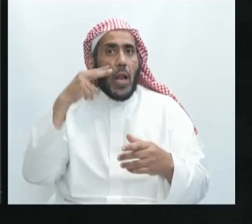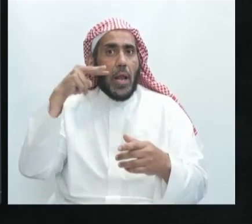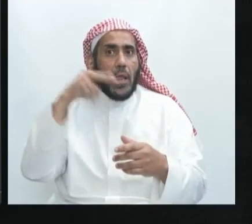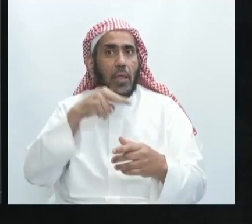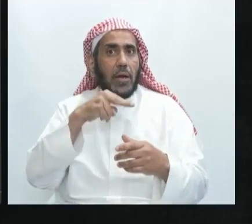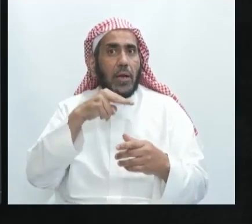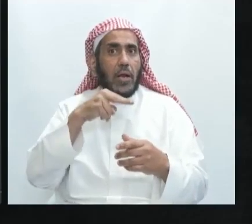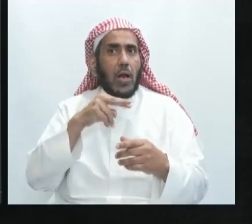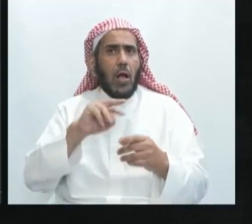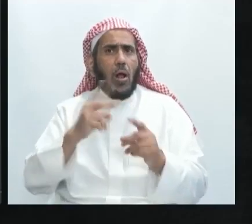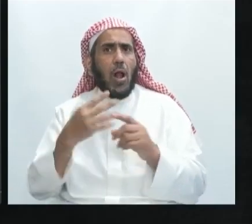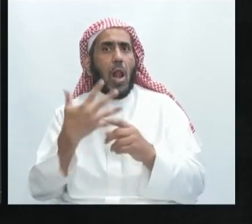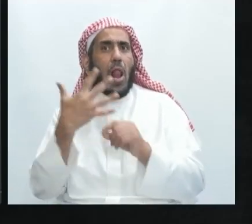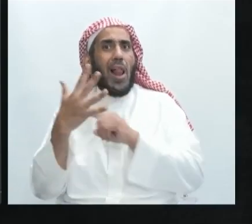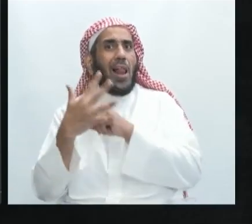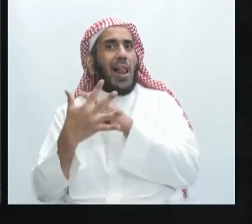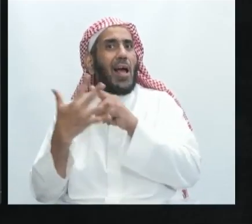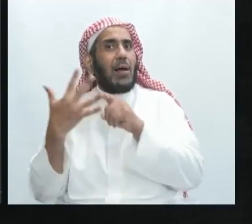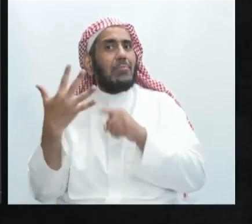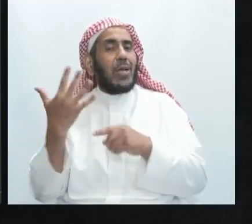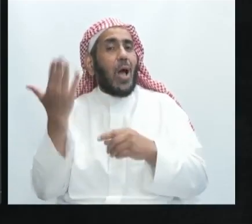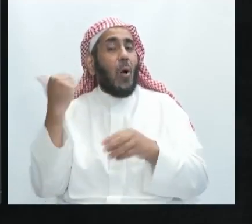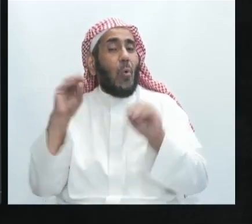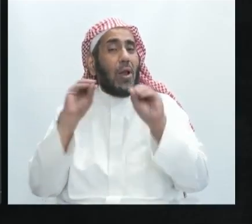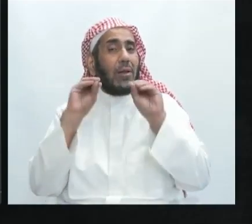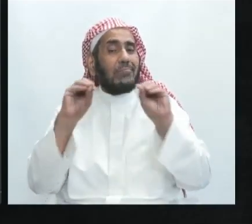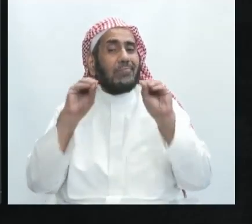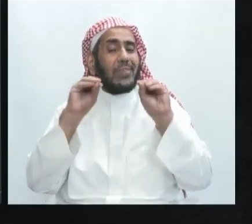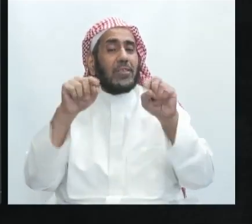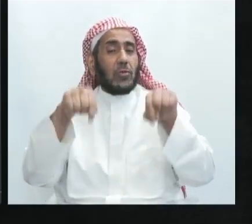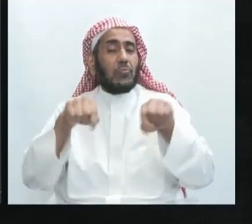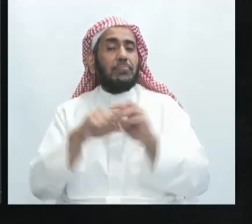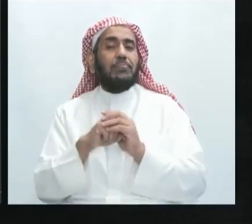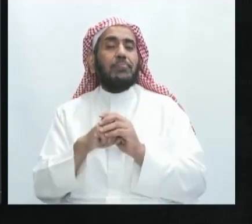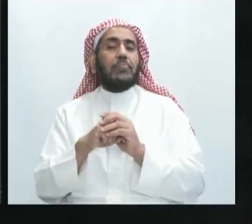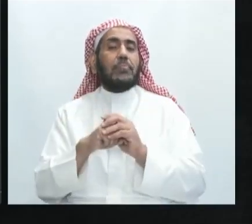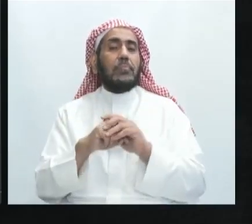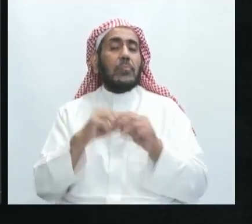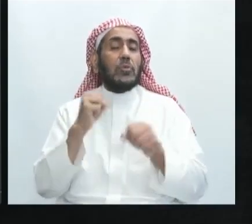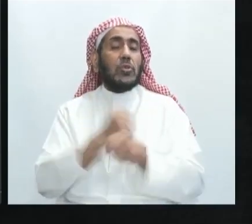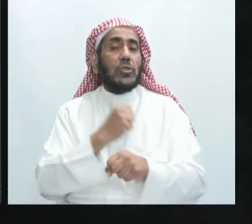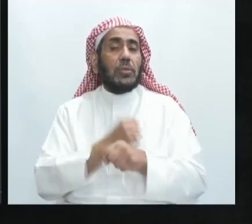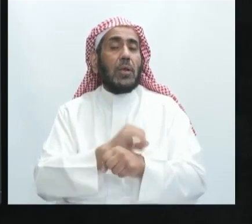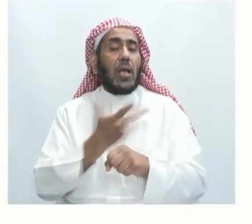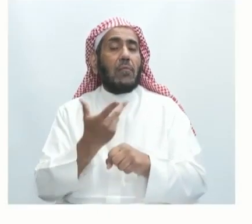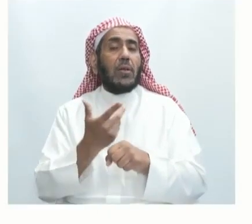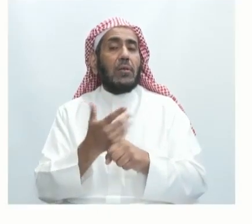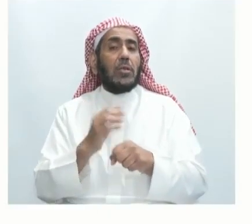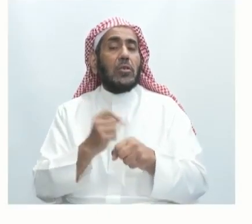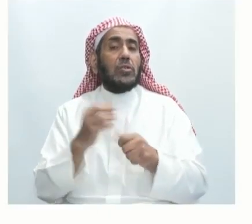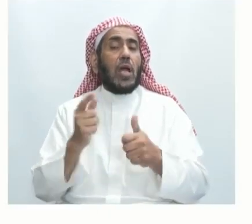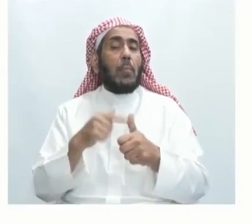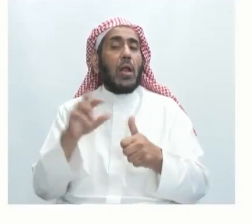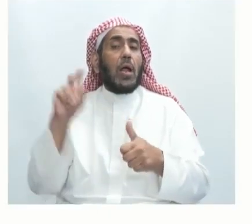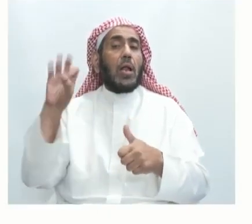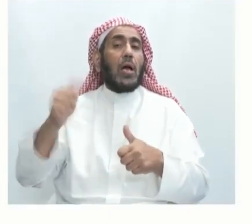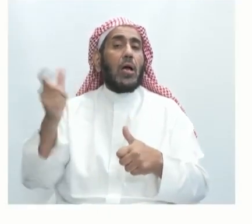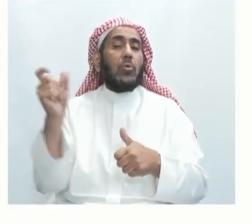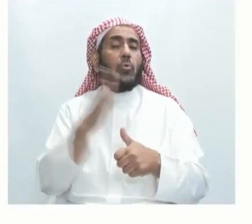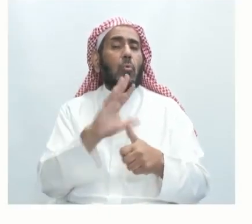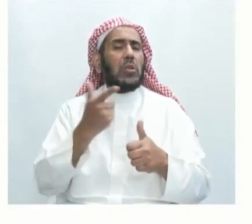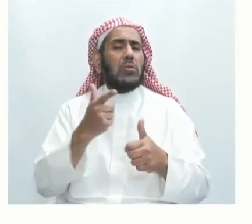الى الاوجه الخمسه التي ذكرناها في اثناء الدرس او استعمال متى يستعمل مصطلح القانون